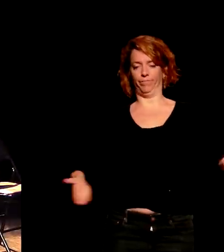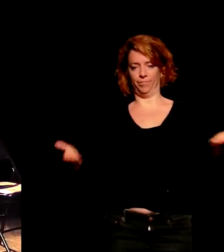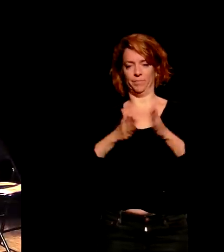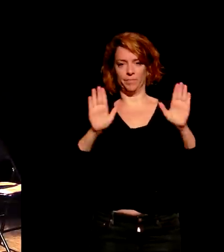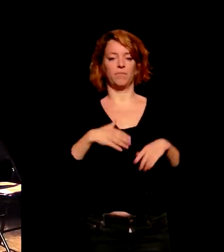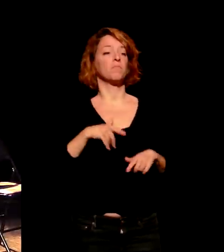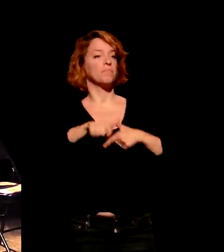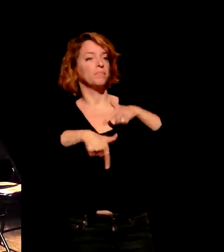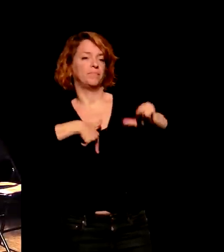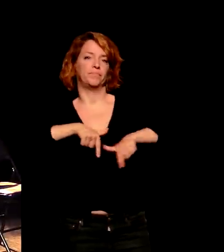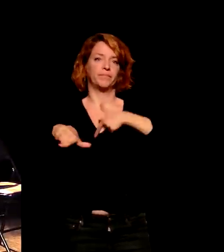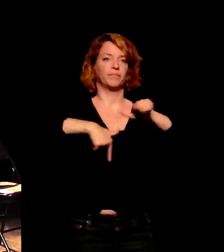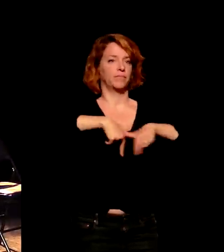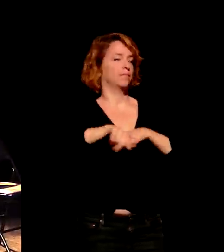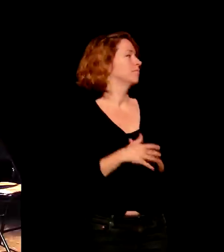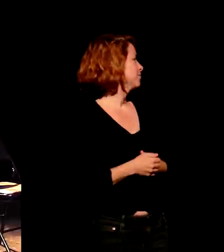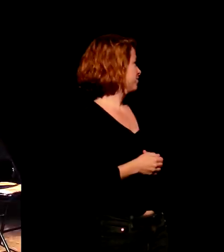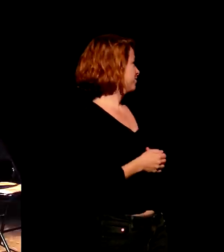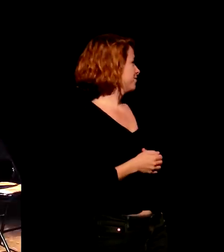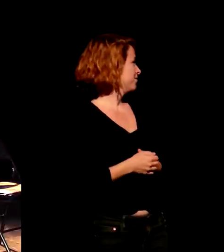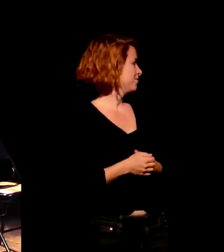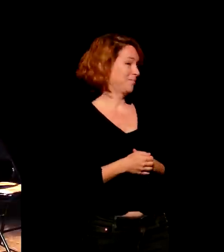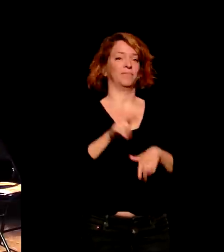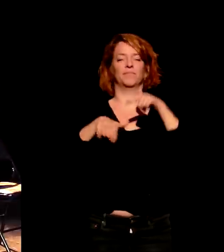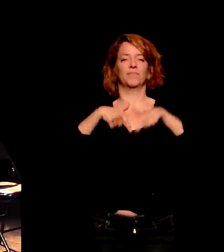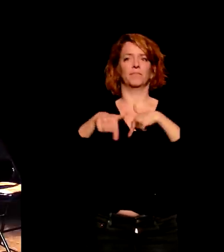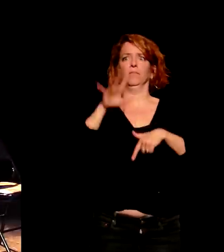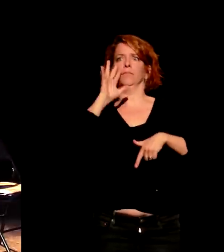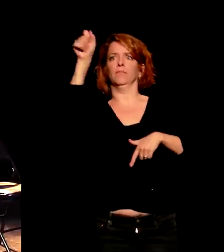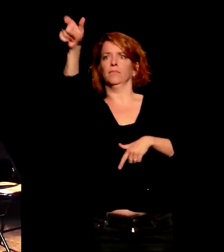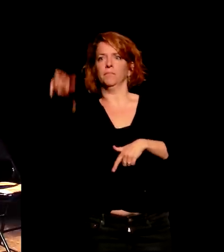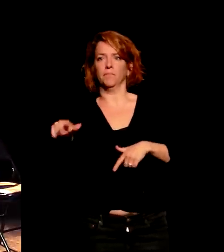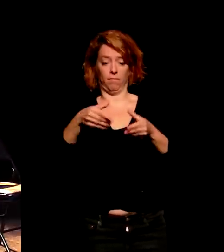ça, vous marchez, et puis vous voyez un mec là-bas qui a un paquet de tracts dans la main.